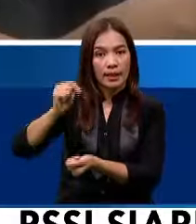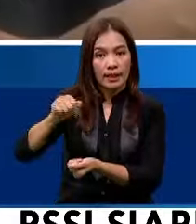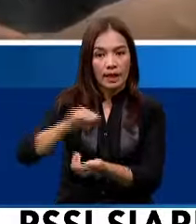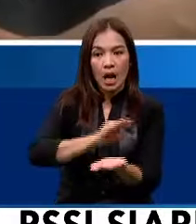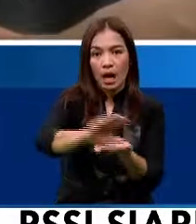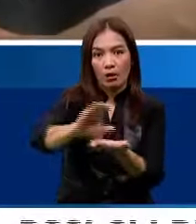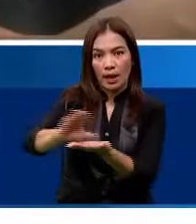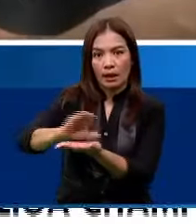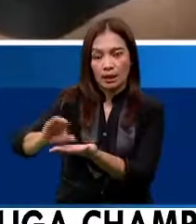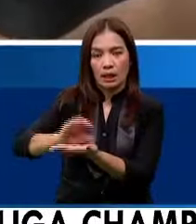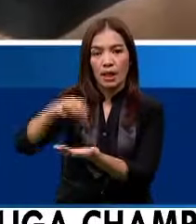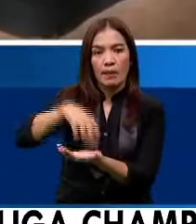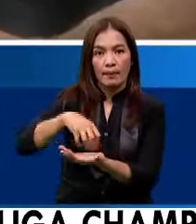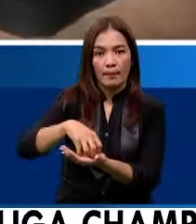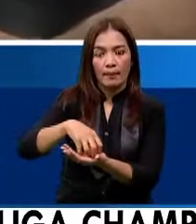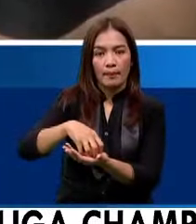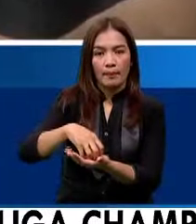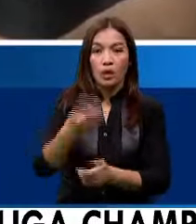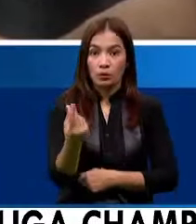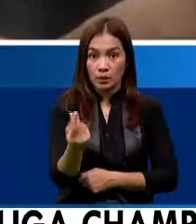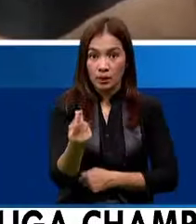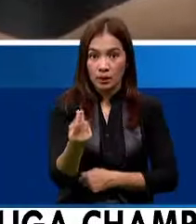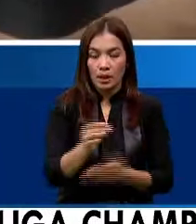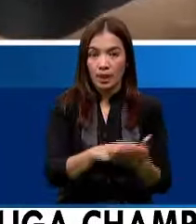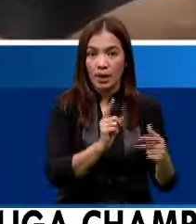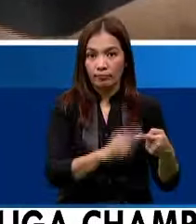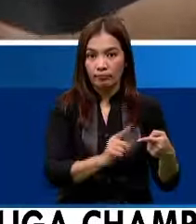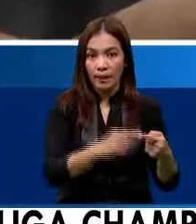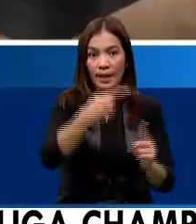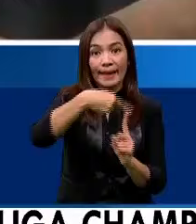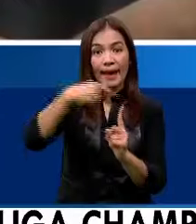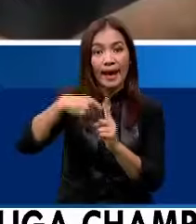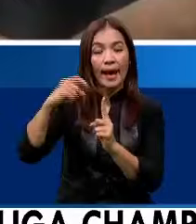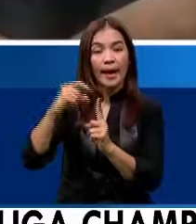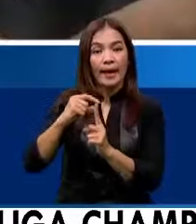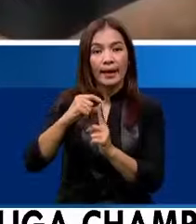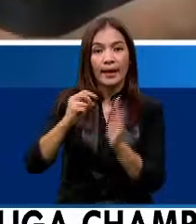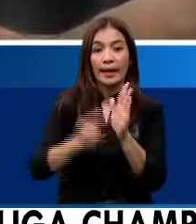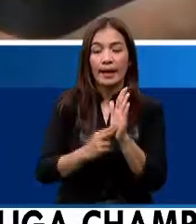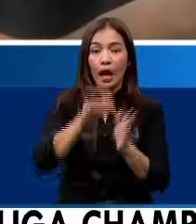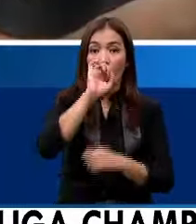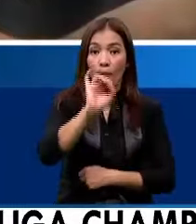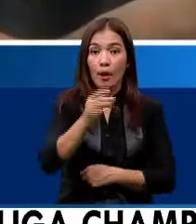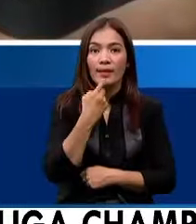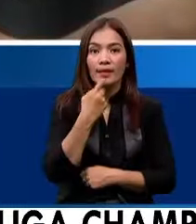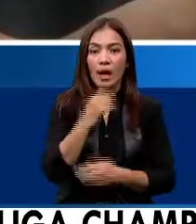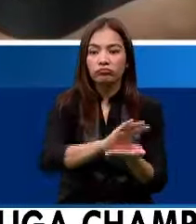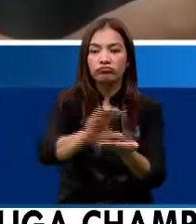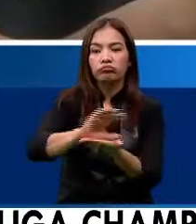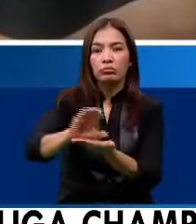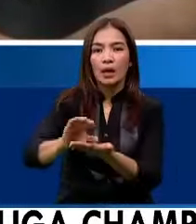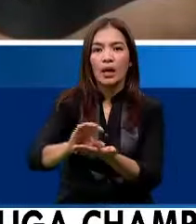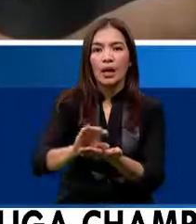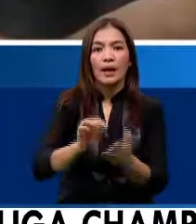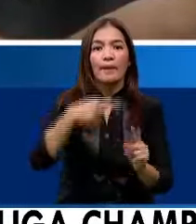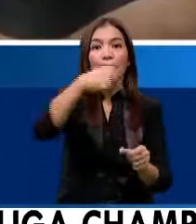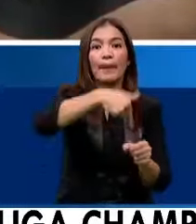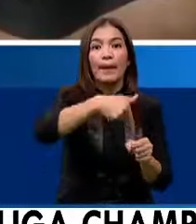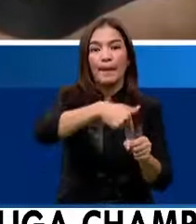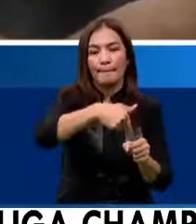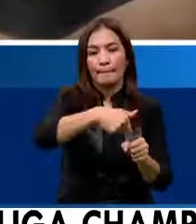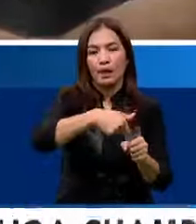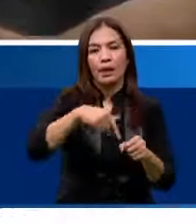anggaran yang pertama tadi dari TKN bicara mengenai relokasi anggaran subsidi BBM sebenarnya sejatinya subsidi BBM